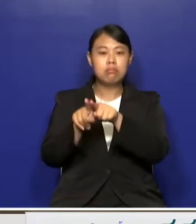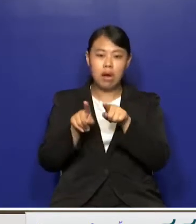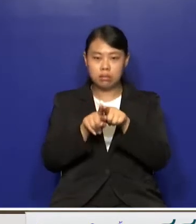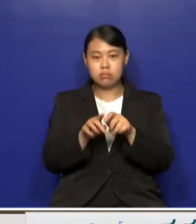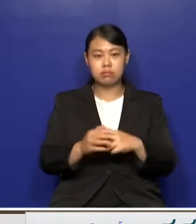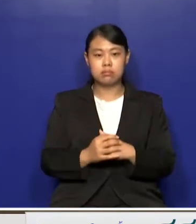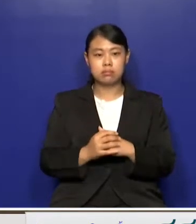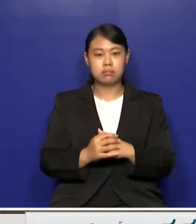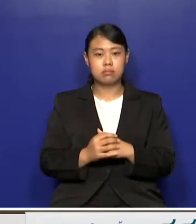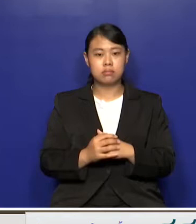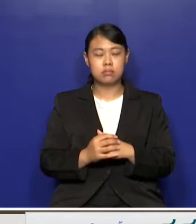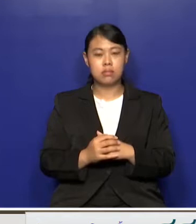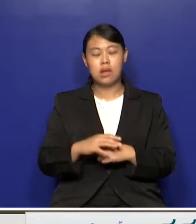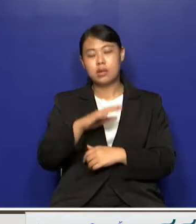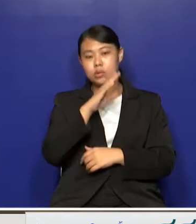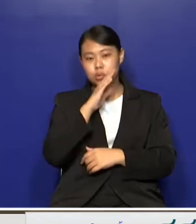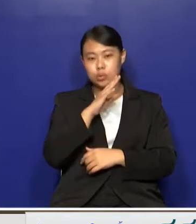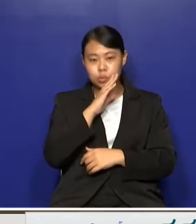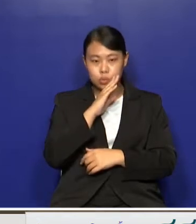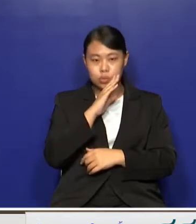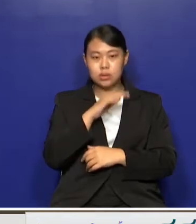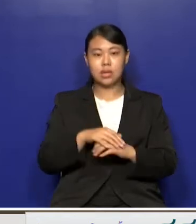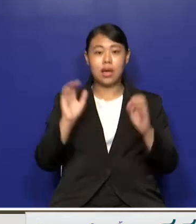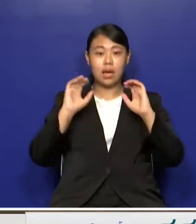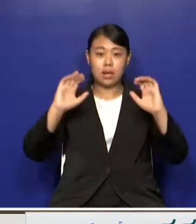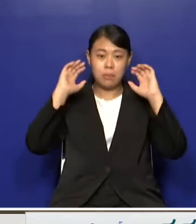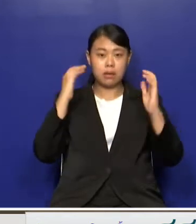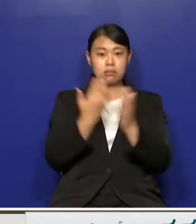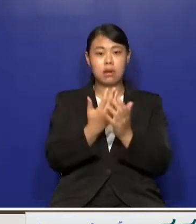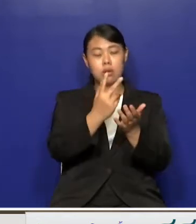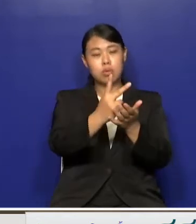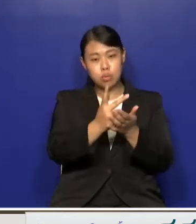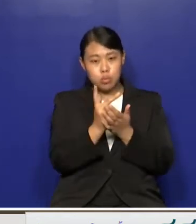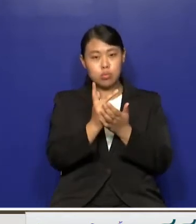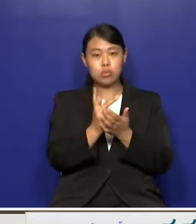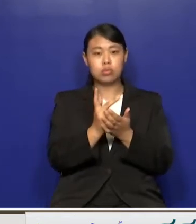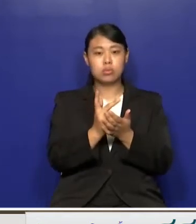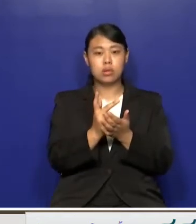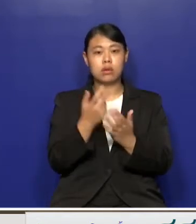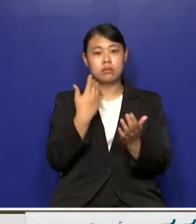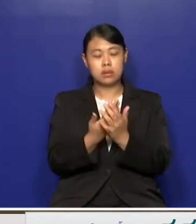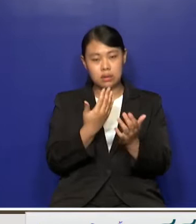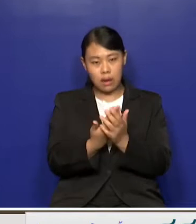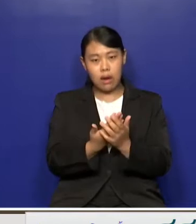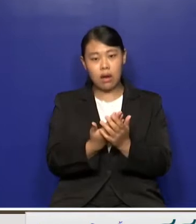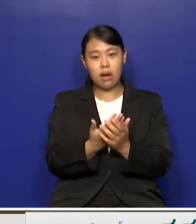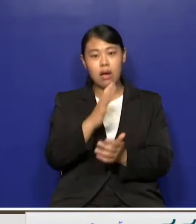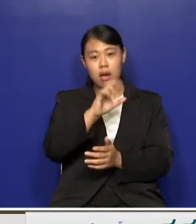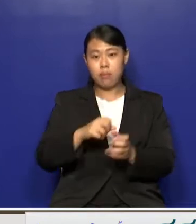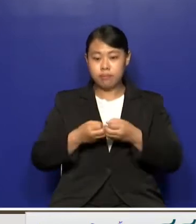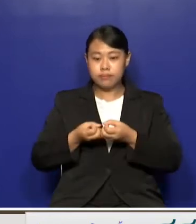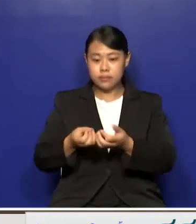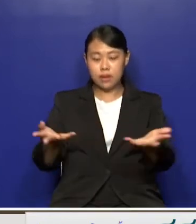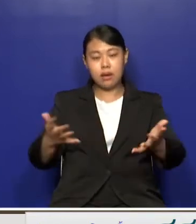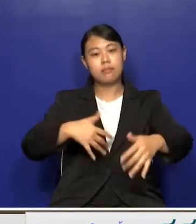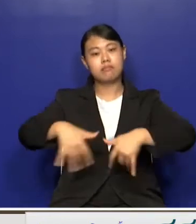นถ้าหากวาจะปล่อยให้ประมาณกู้เพื่อเอาเงินดักลานั้นมาแตกพี่น